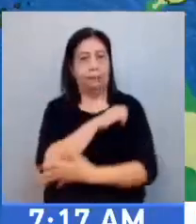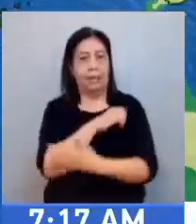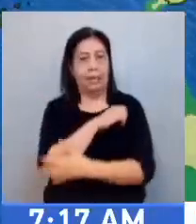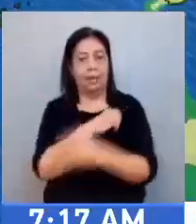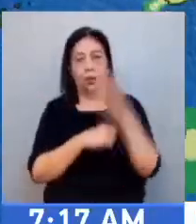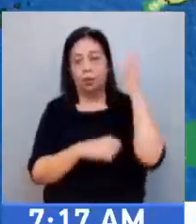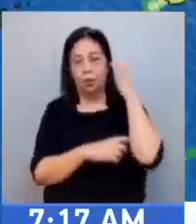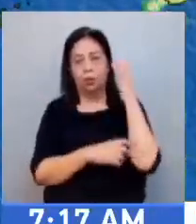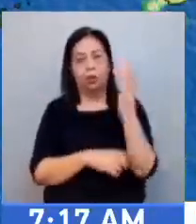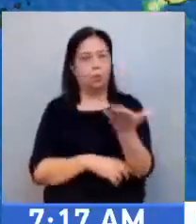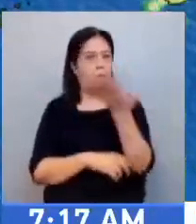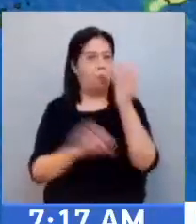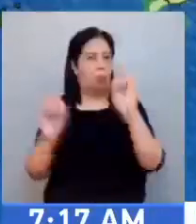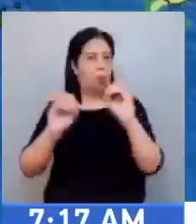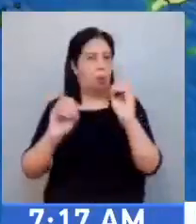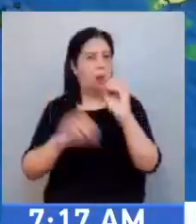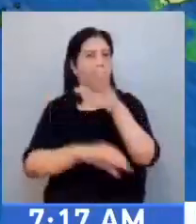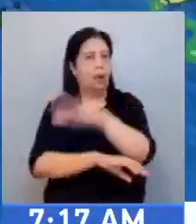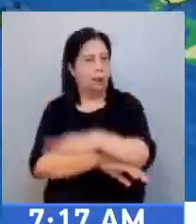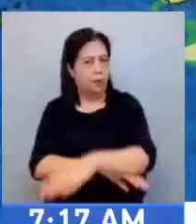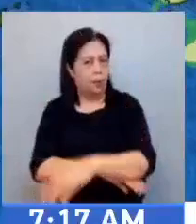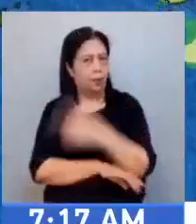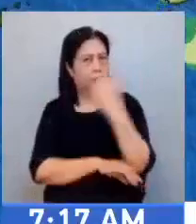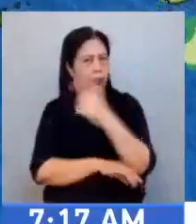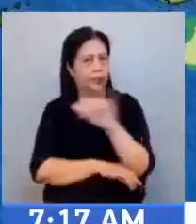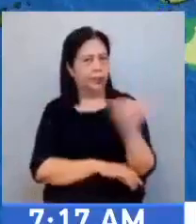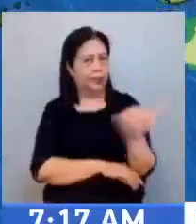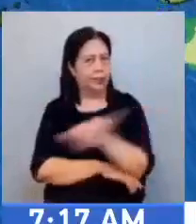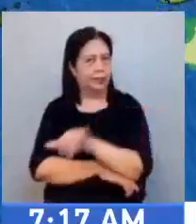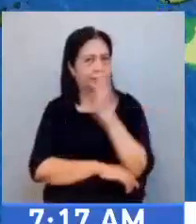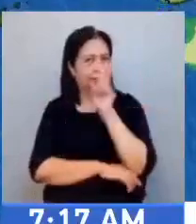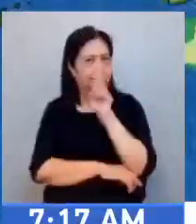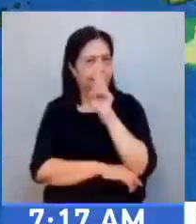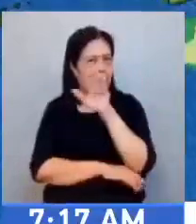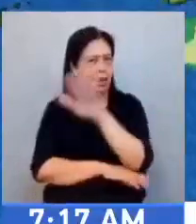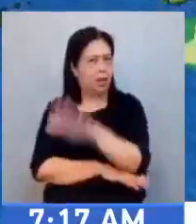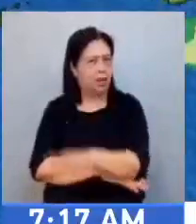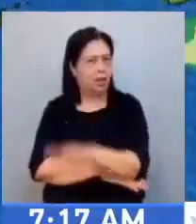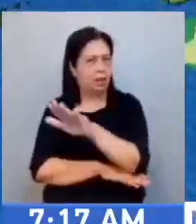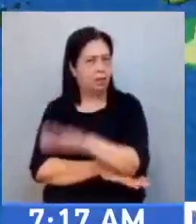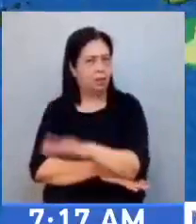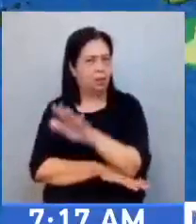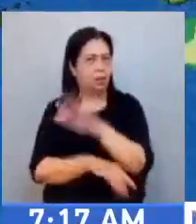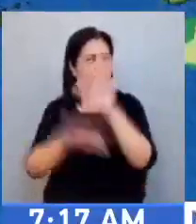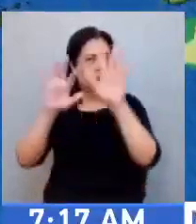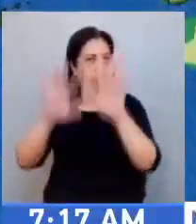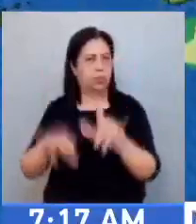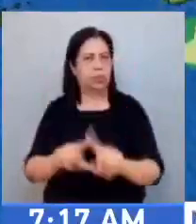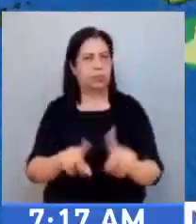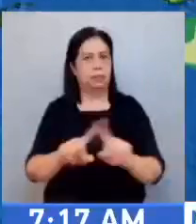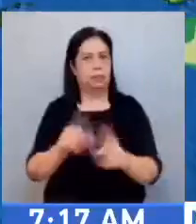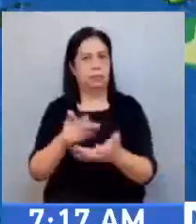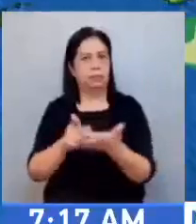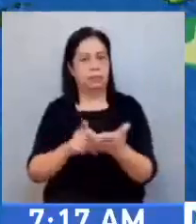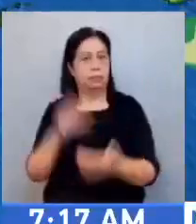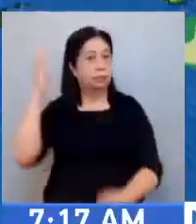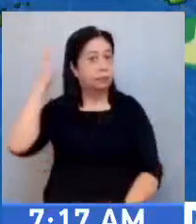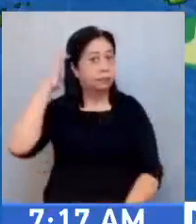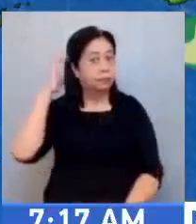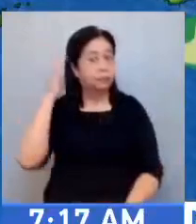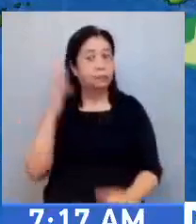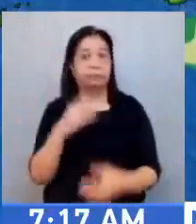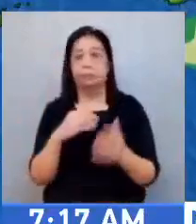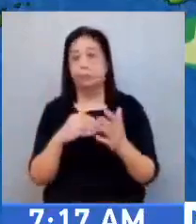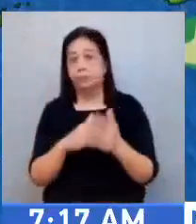Sulu Archipelago. Tulad sa Visayas, sa hapon, may mga pag-ulan sa iba't ibang bahagi ng Mindanao. At muli, mga kapuso, mas